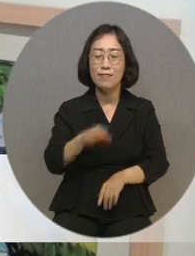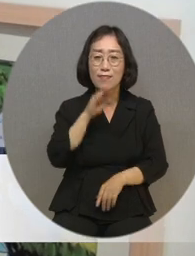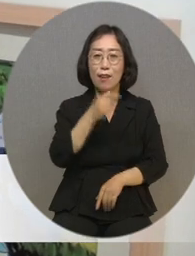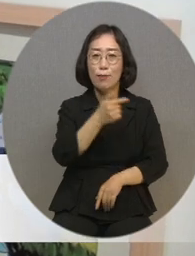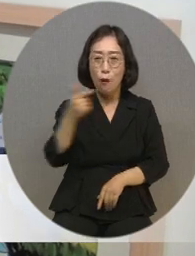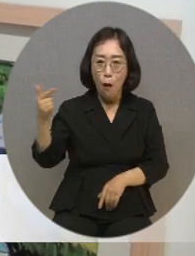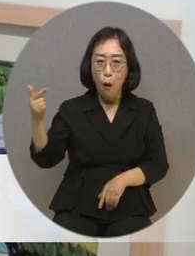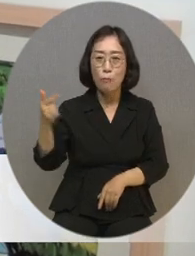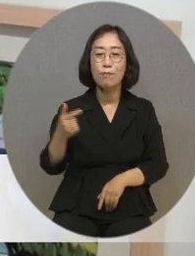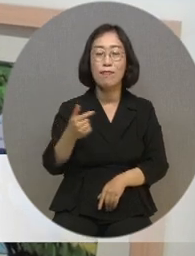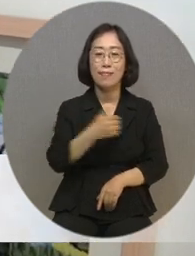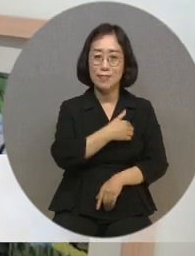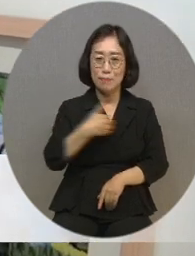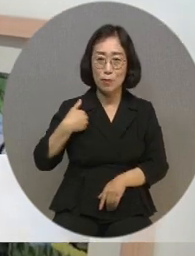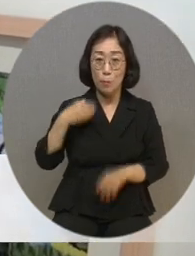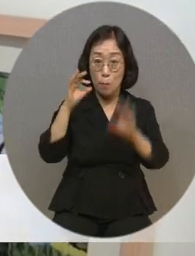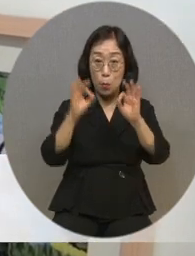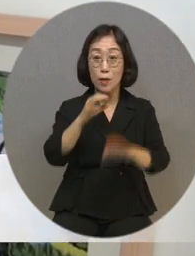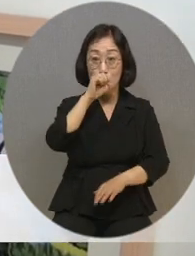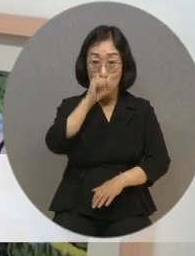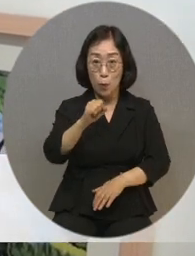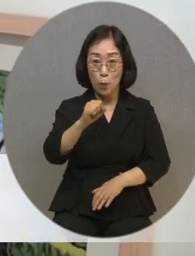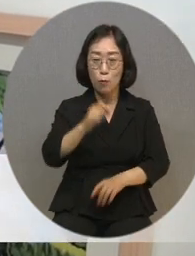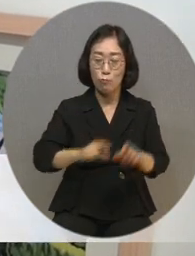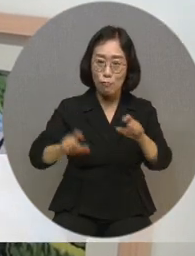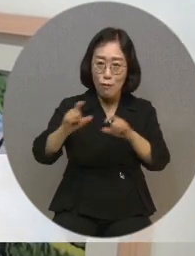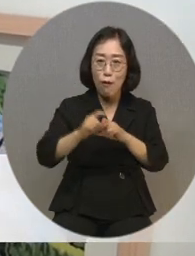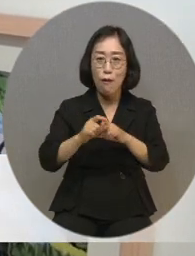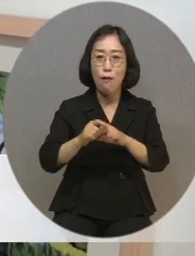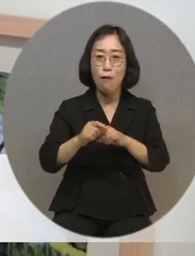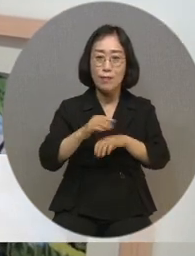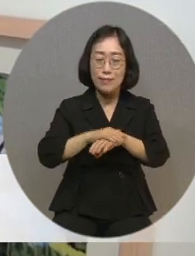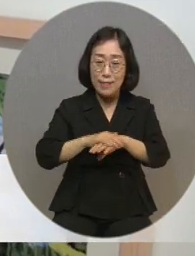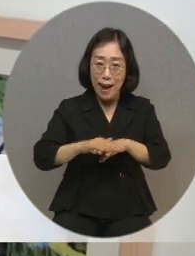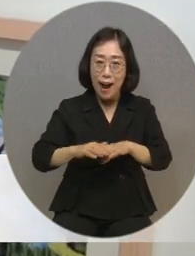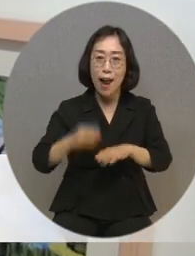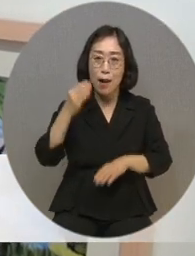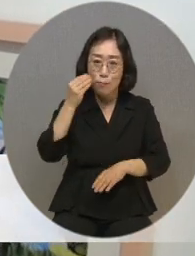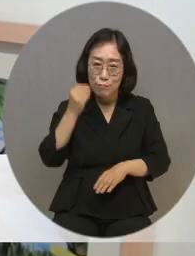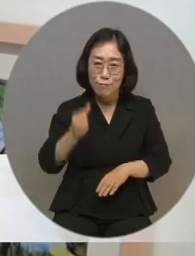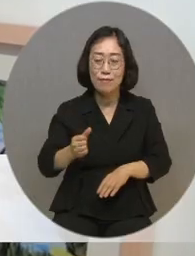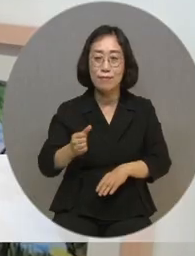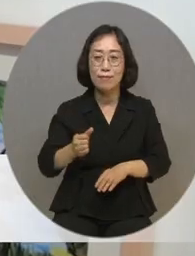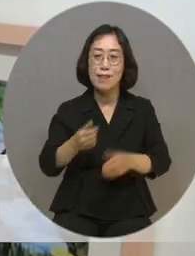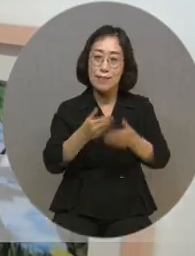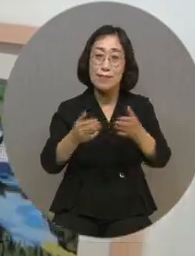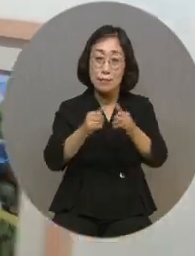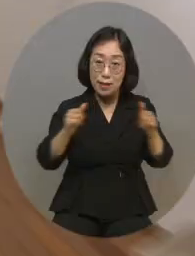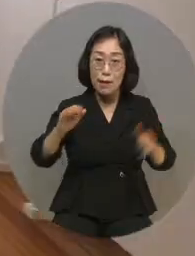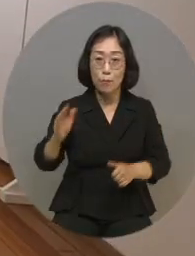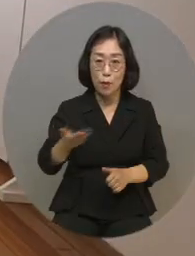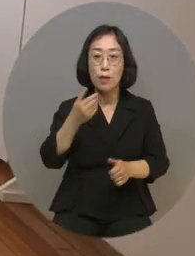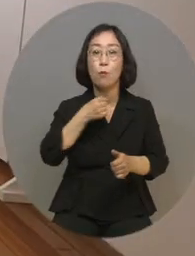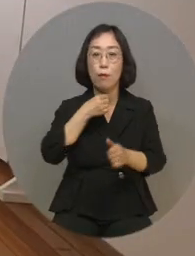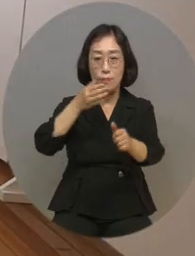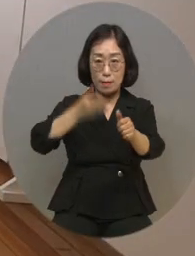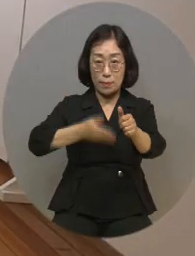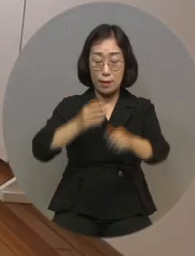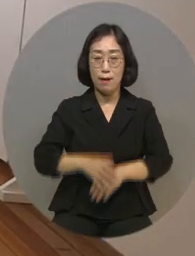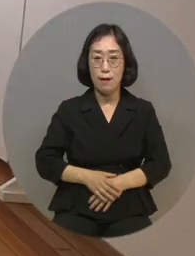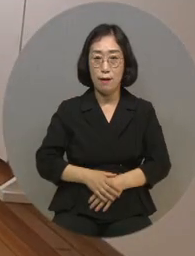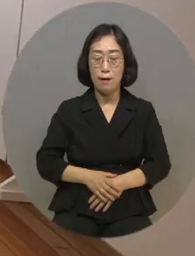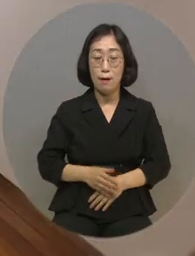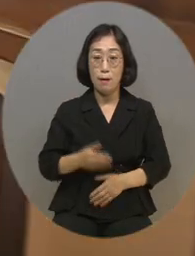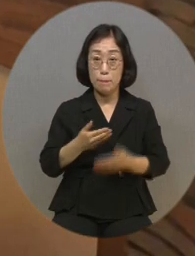흐뭇하고 두 분 더욱더 크고 번창한 모바일 화가가 되시길 바라겠습니다. 미술인의 세계로